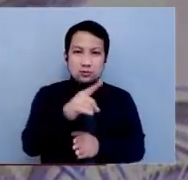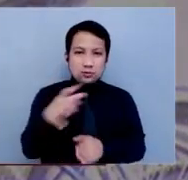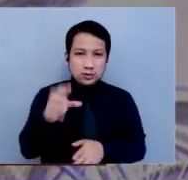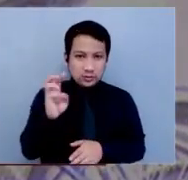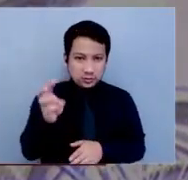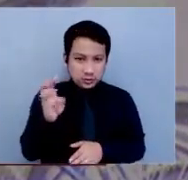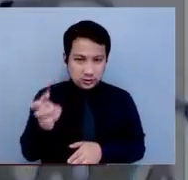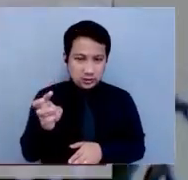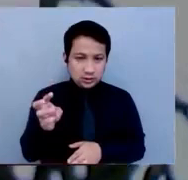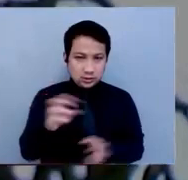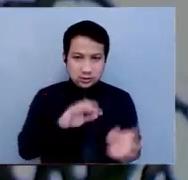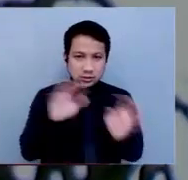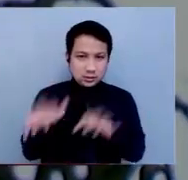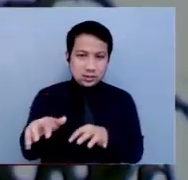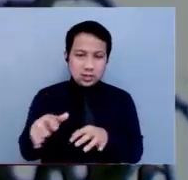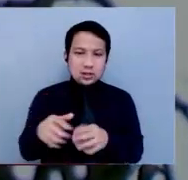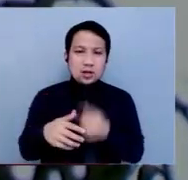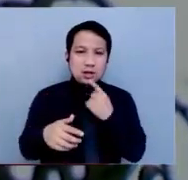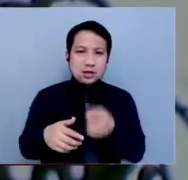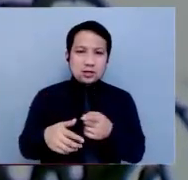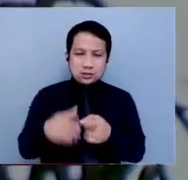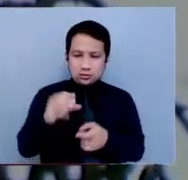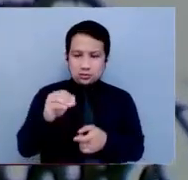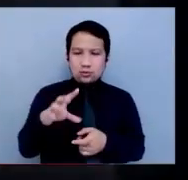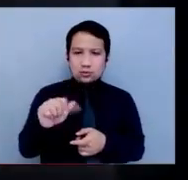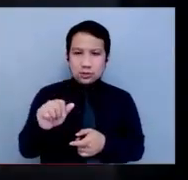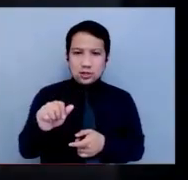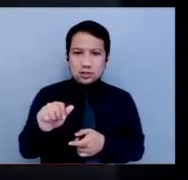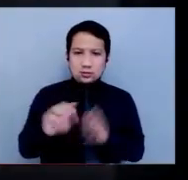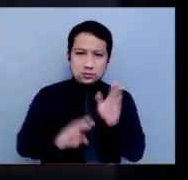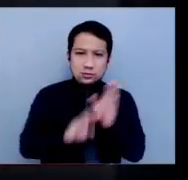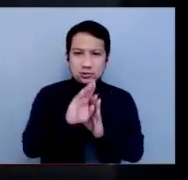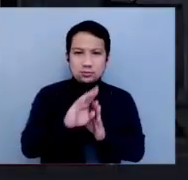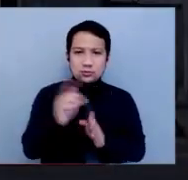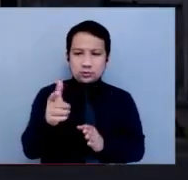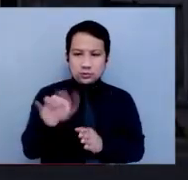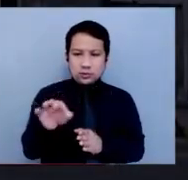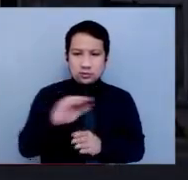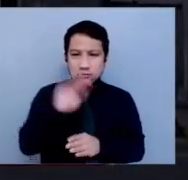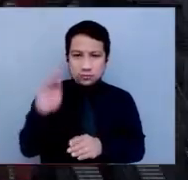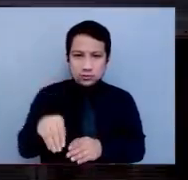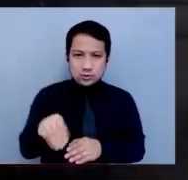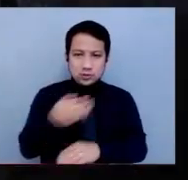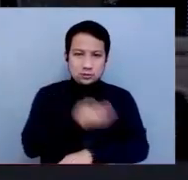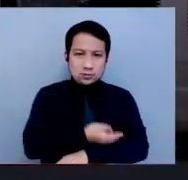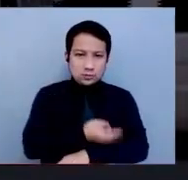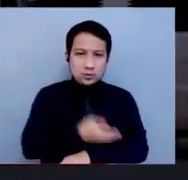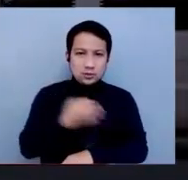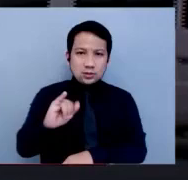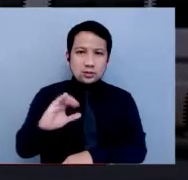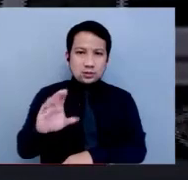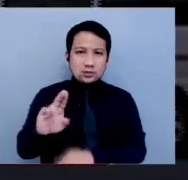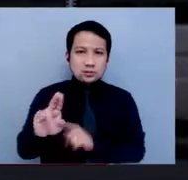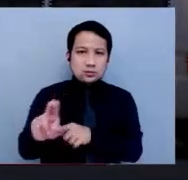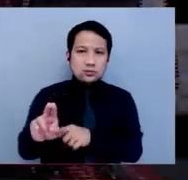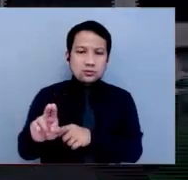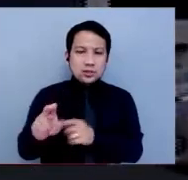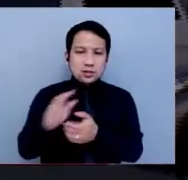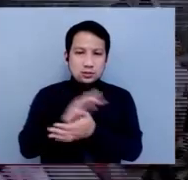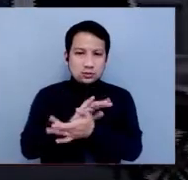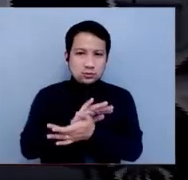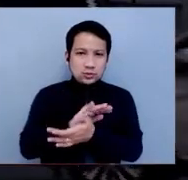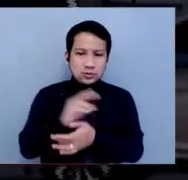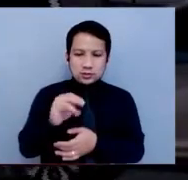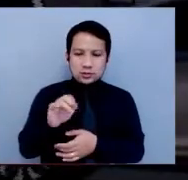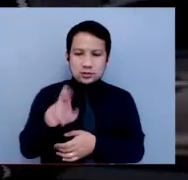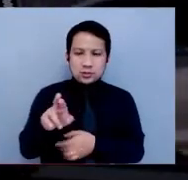ang na-admit doon. Sabi na Octa Research, tumaas sa 29% ang bed at ICU occupancy para sa COVID-19 sa